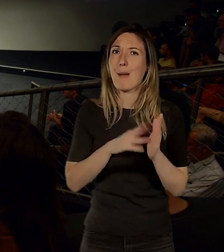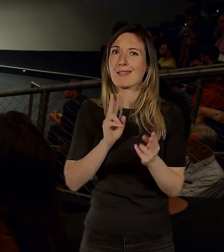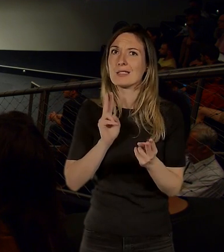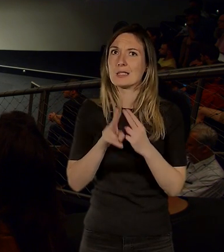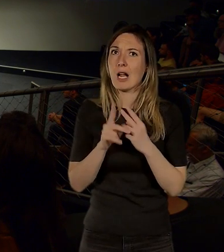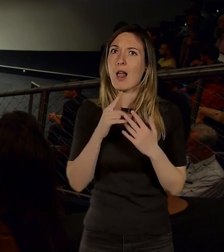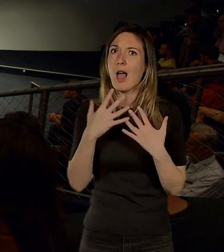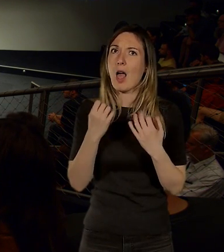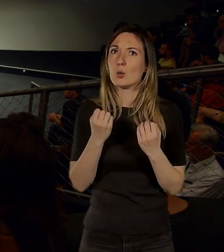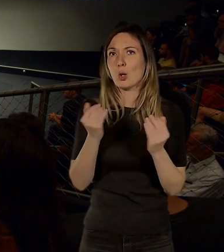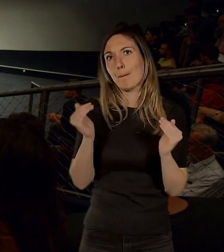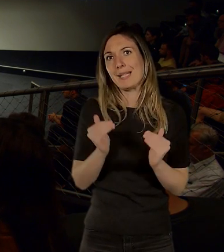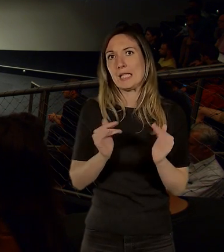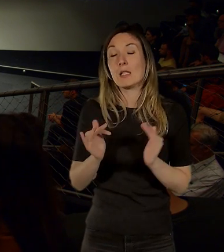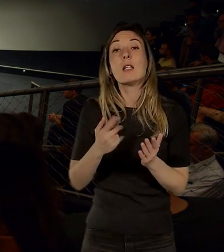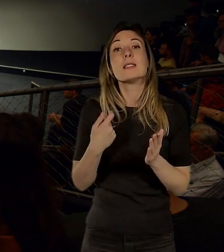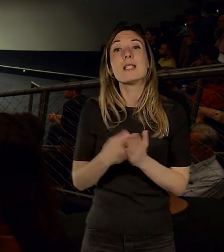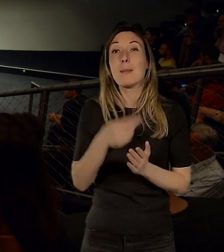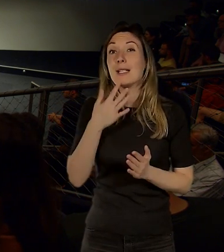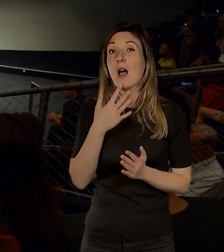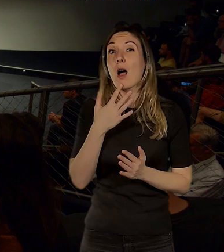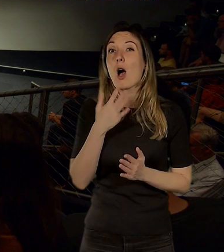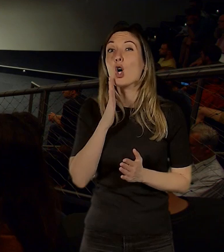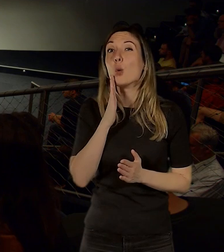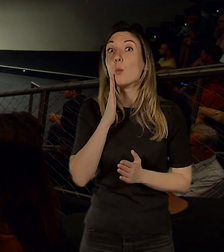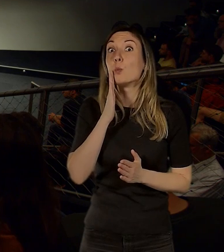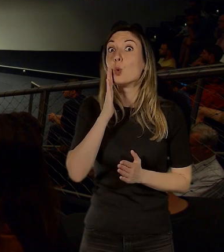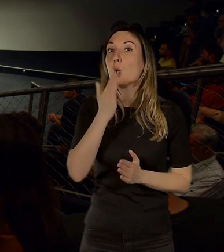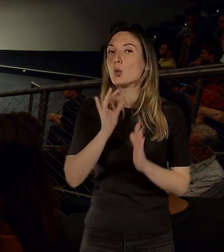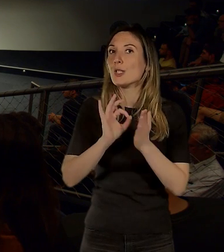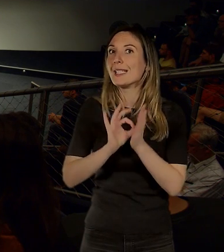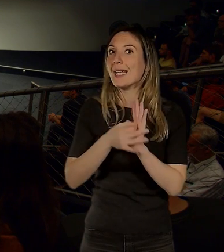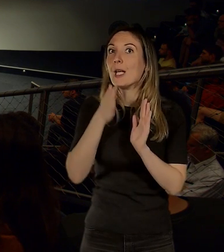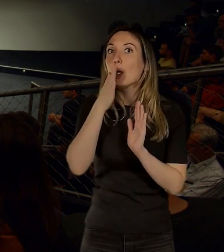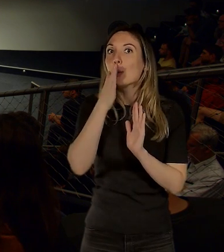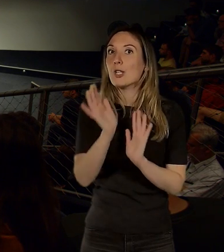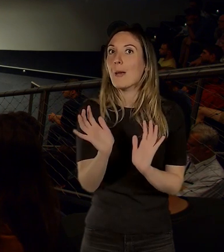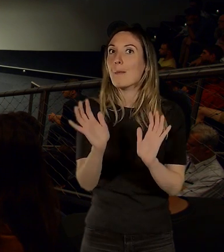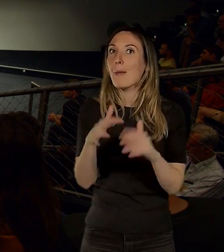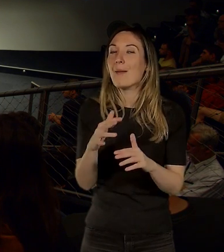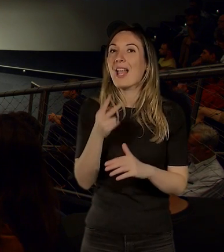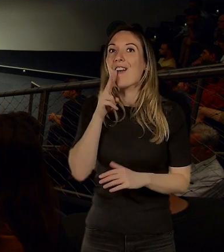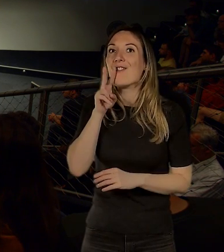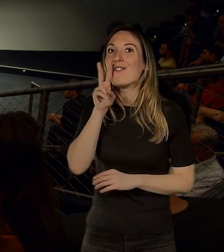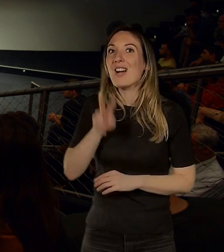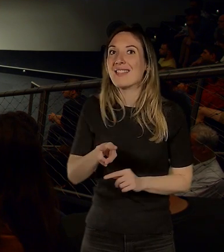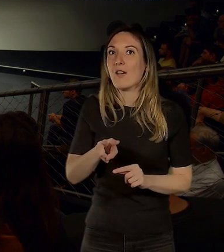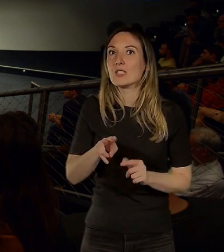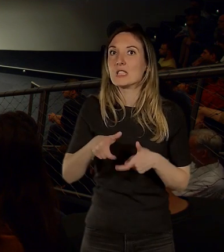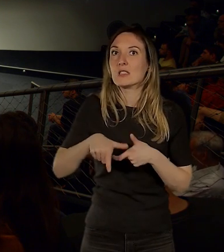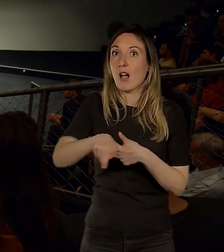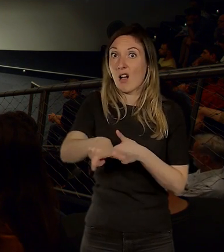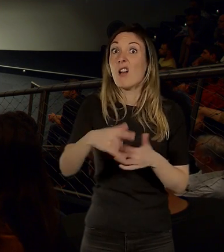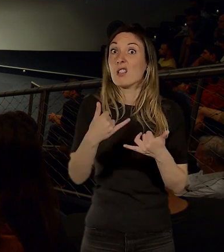jestli se v budoucnu a kdy tady sejdeme u podobné diskuze nad Vltavskou a podobným veřejným prostorem, který je zatížený